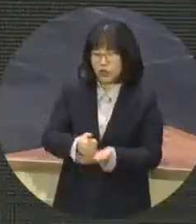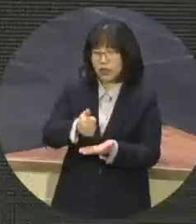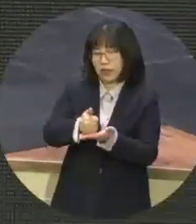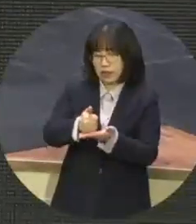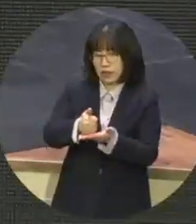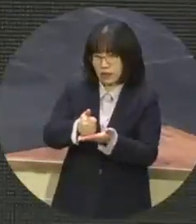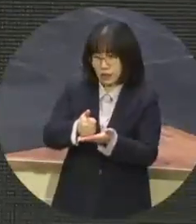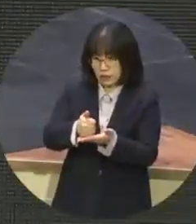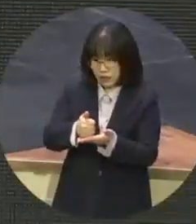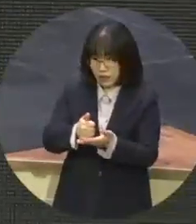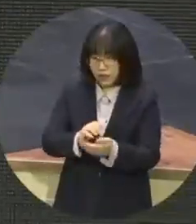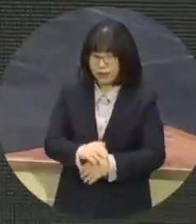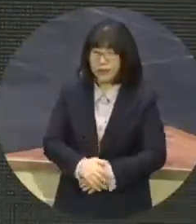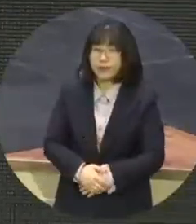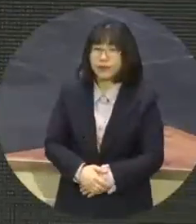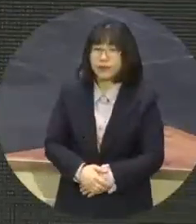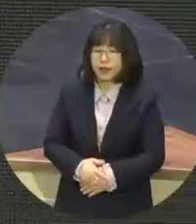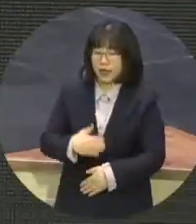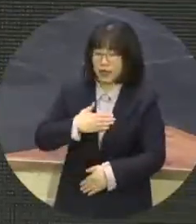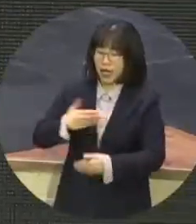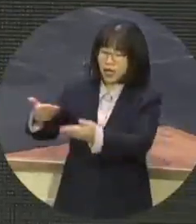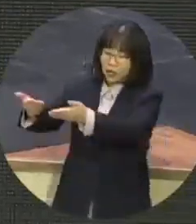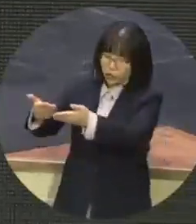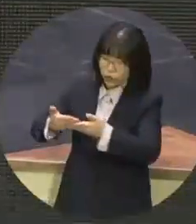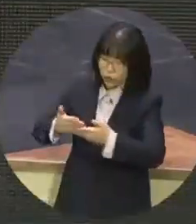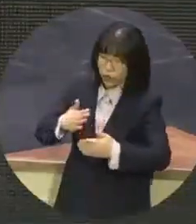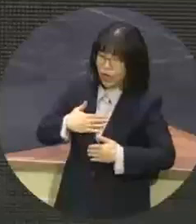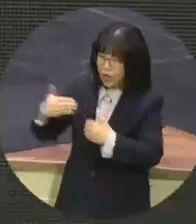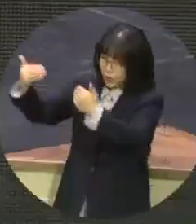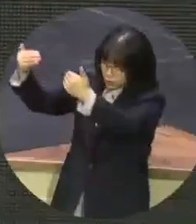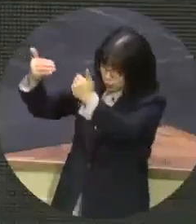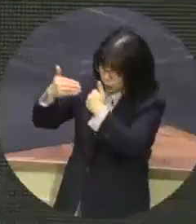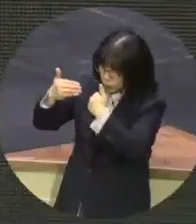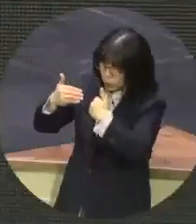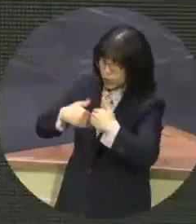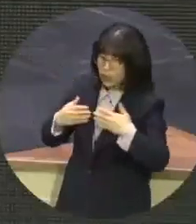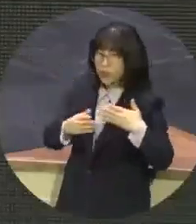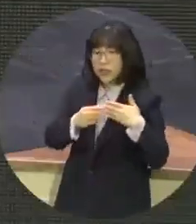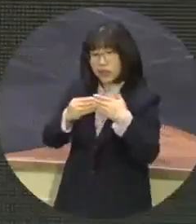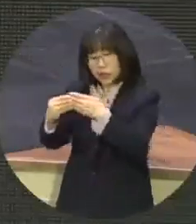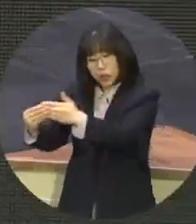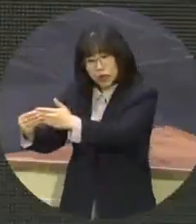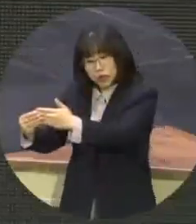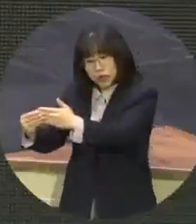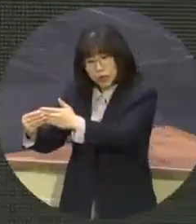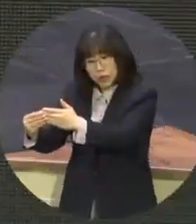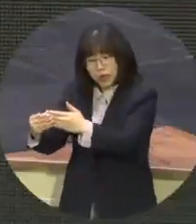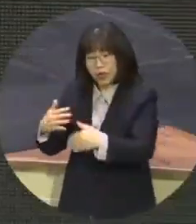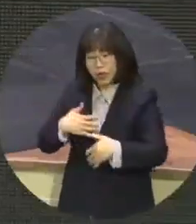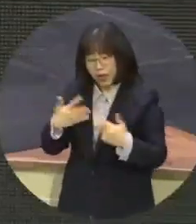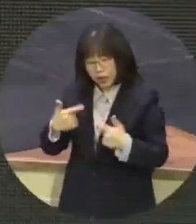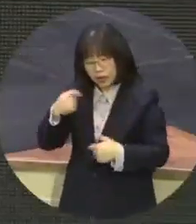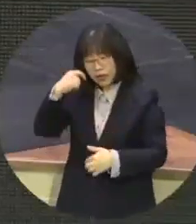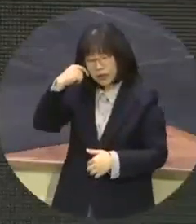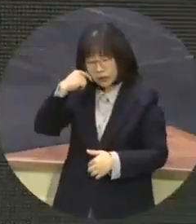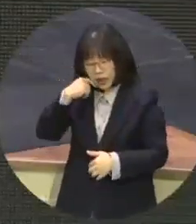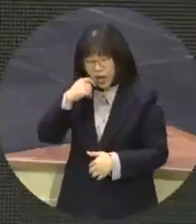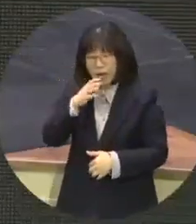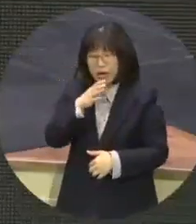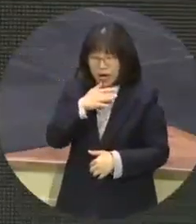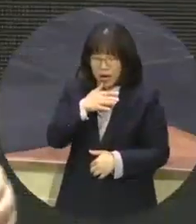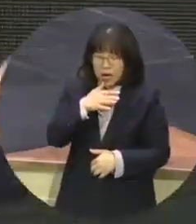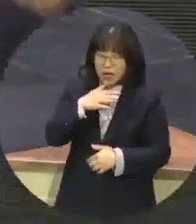불신앙이에요. 나를 향하신 하나님, 나를 보살피시고 그런 거를 인도하시고 저는 그걸 느끼세요. 머리카락까지 다